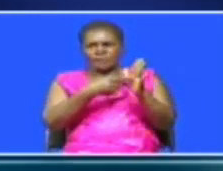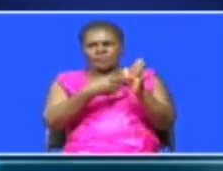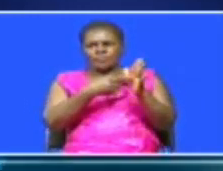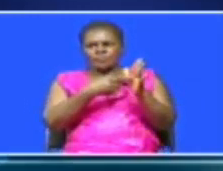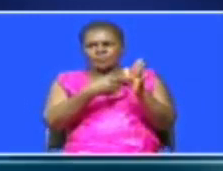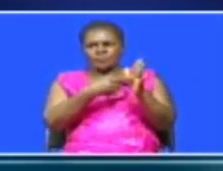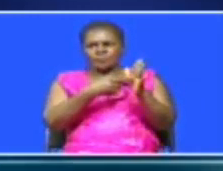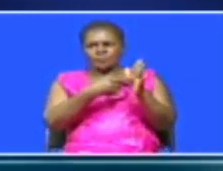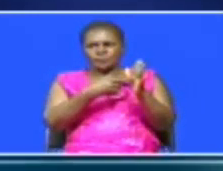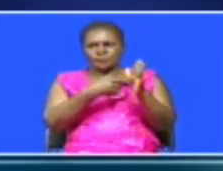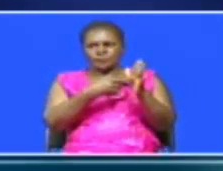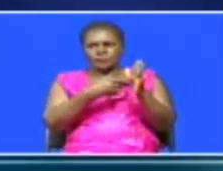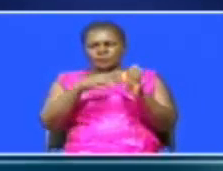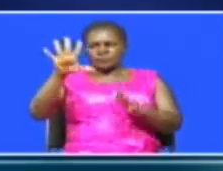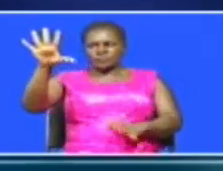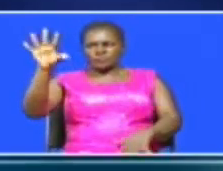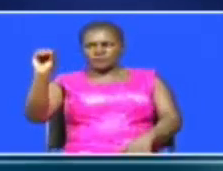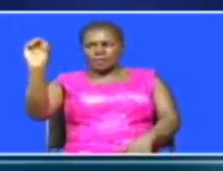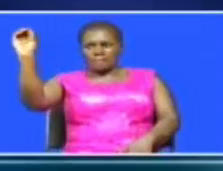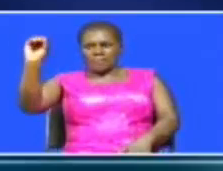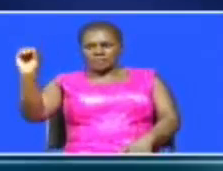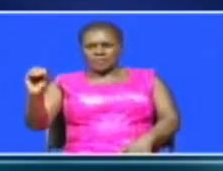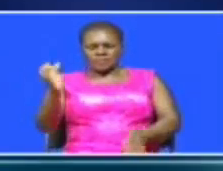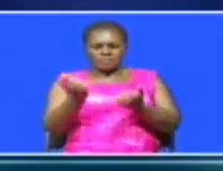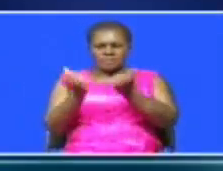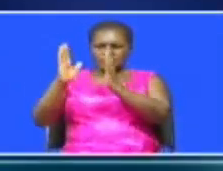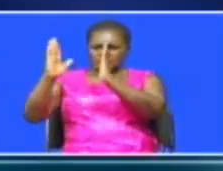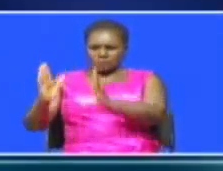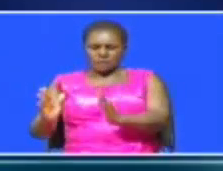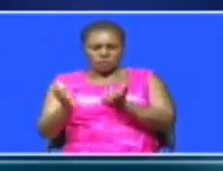itakuwa 50% mwekezaji, 50% watu wa Nasewa.